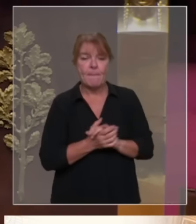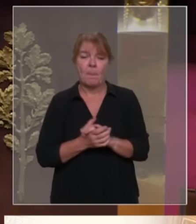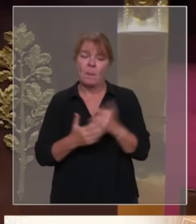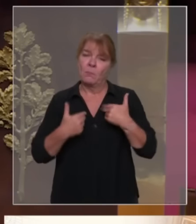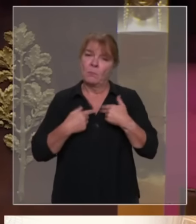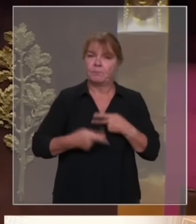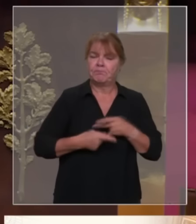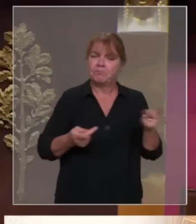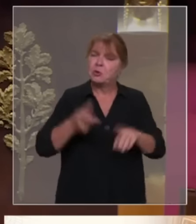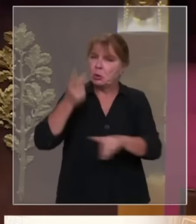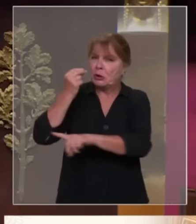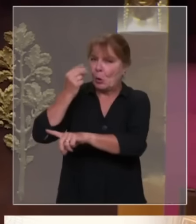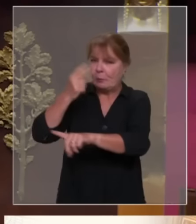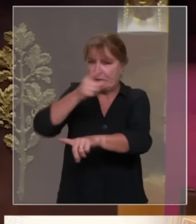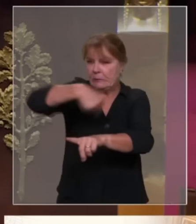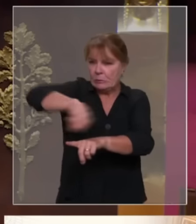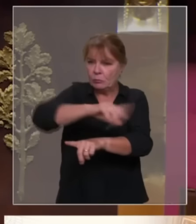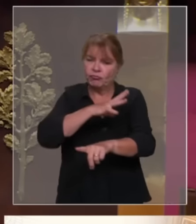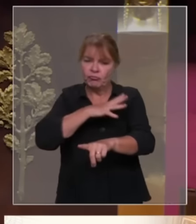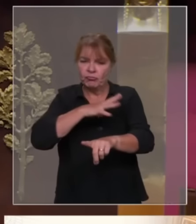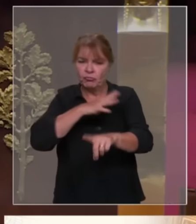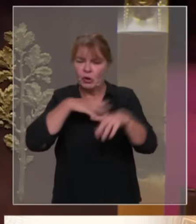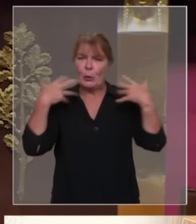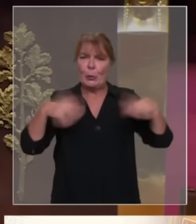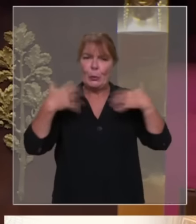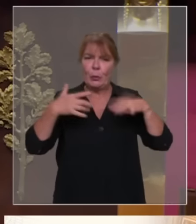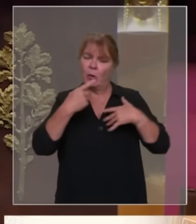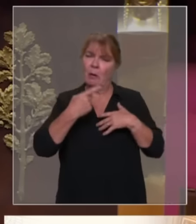j'ai entendu que certains ont des lignes rouges,